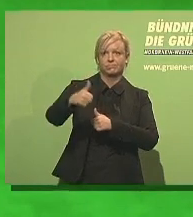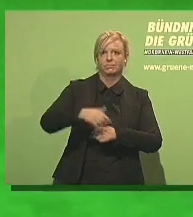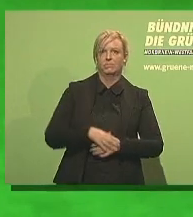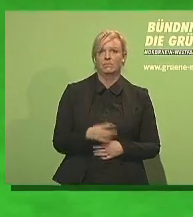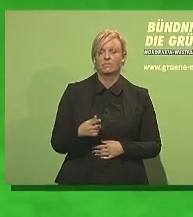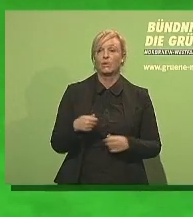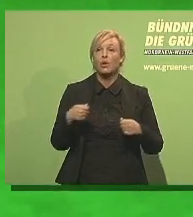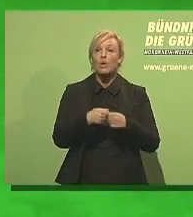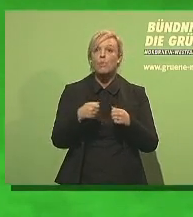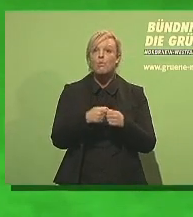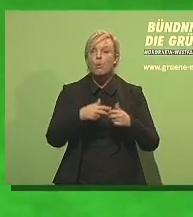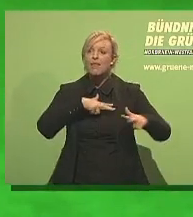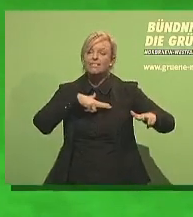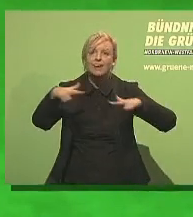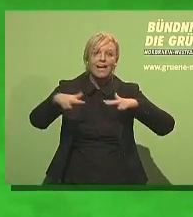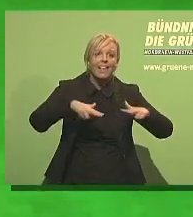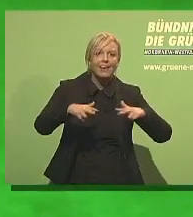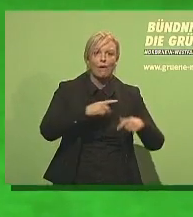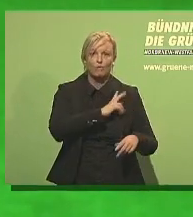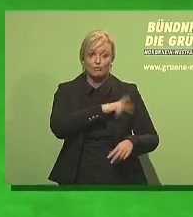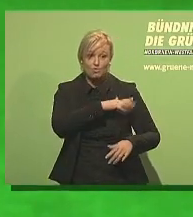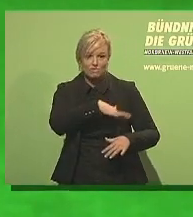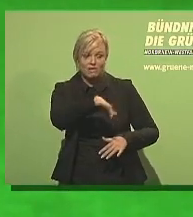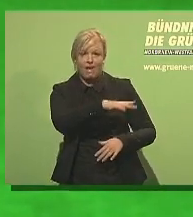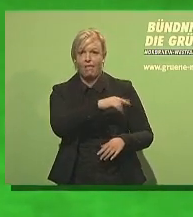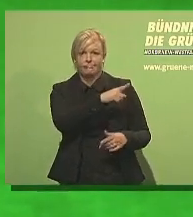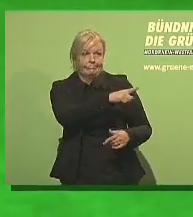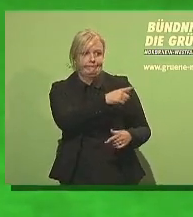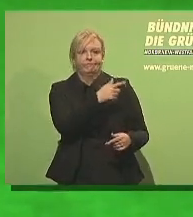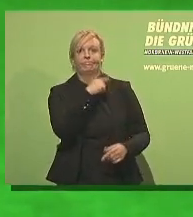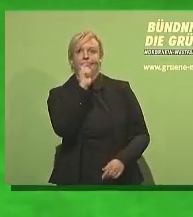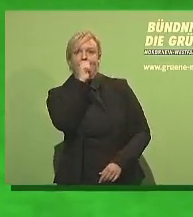Bundesregierung, aber auch von den Sozialisten, überhaupt nichts zu hören.